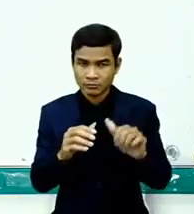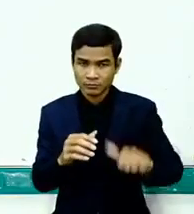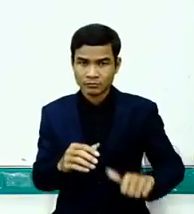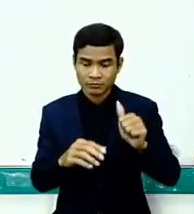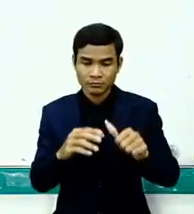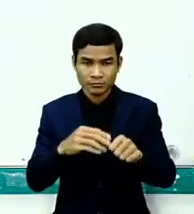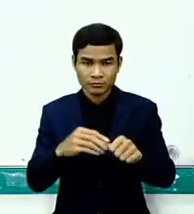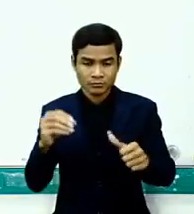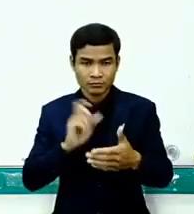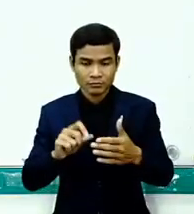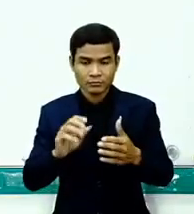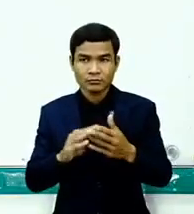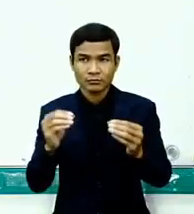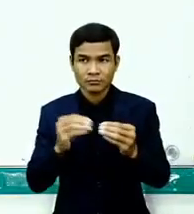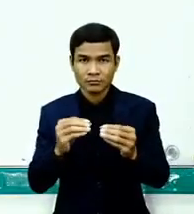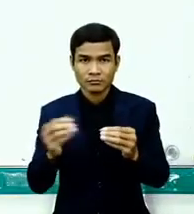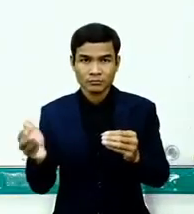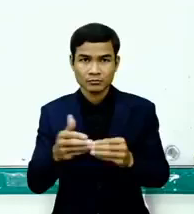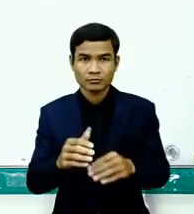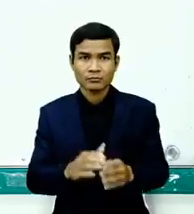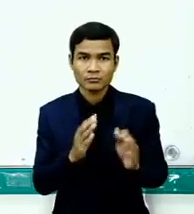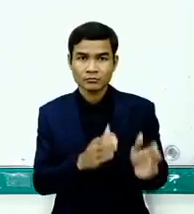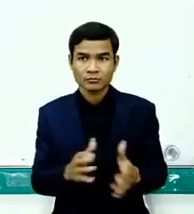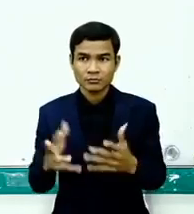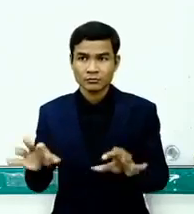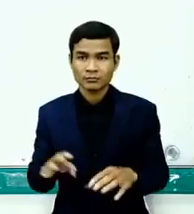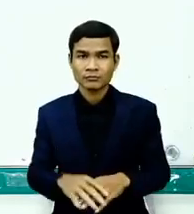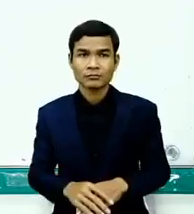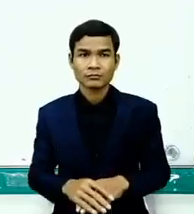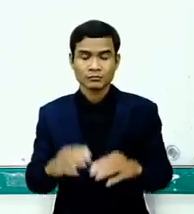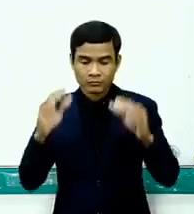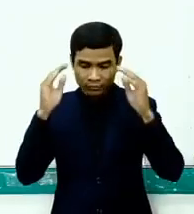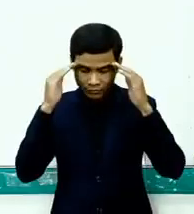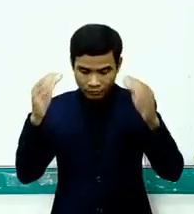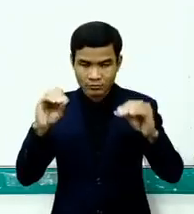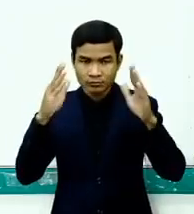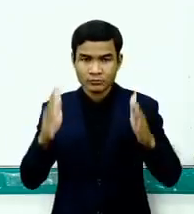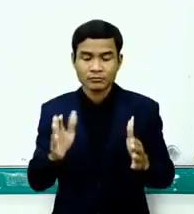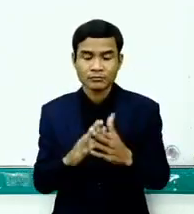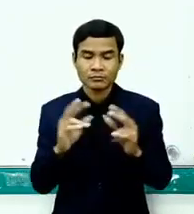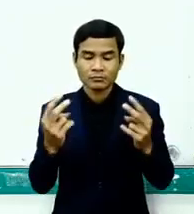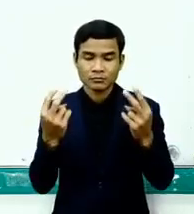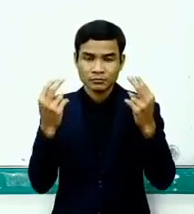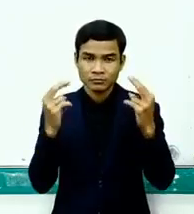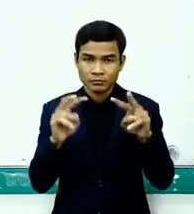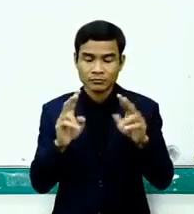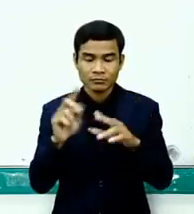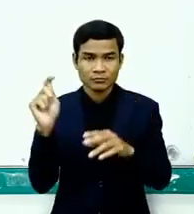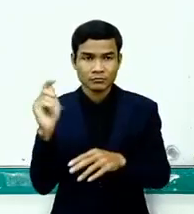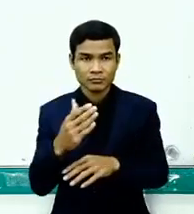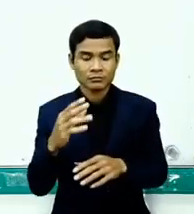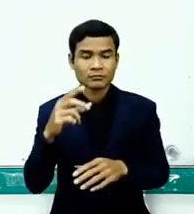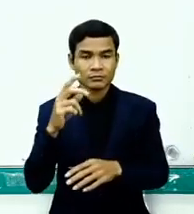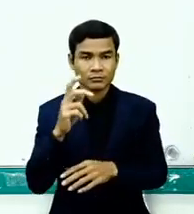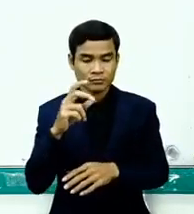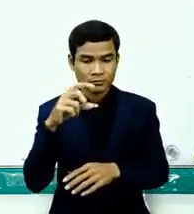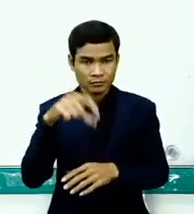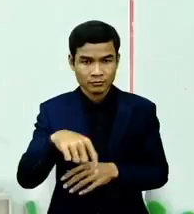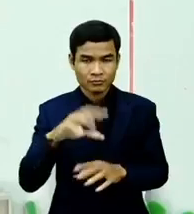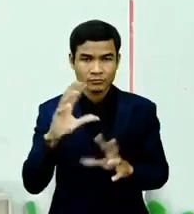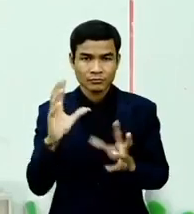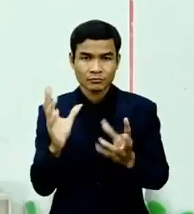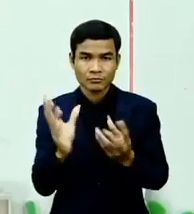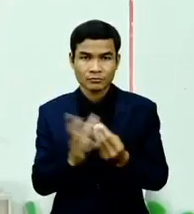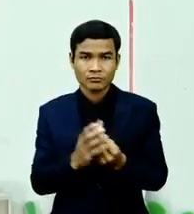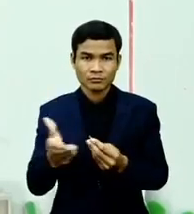ចាត្រៀមរួចរាល់ហើយឬនៅតោះកូនកូនស្ដាប់អ្នកគ្រូក៏ដូចជាមើលមករូបភាពចាខ្ទង់កនេះទាំងអស់គ្នា